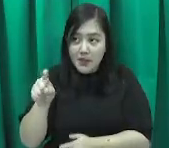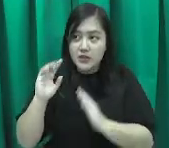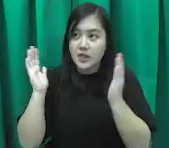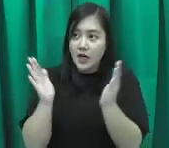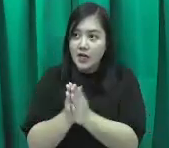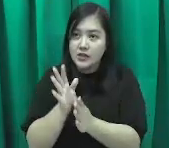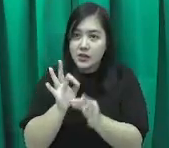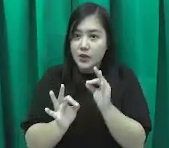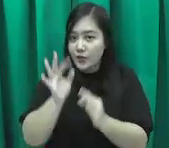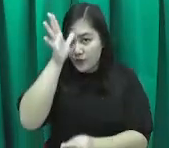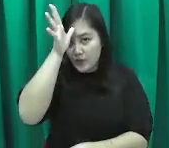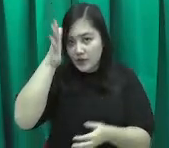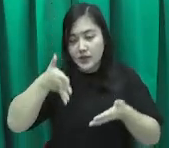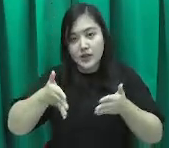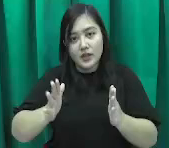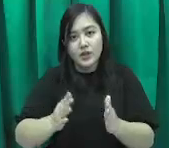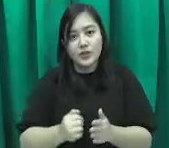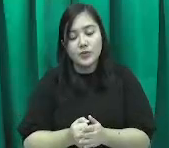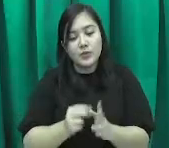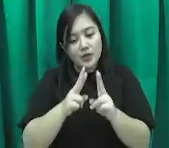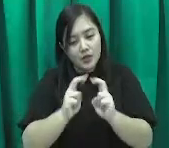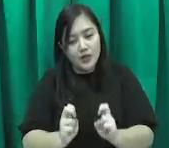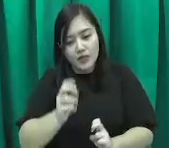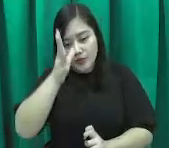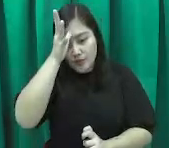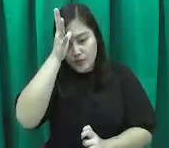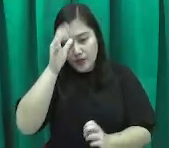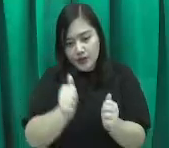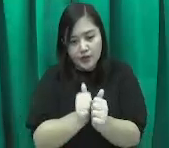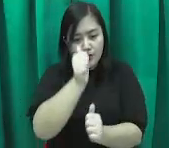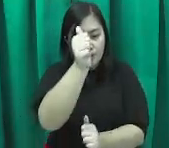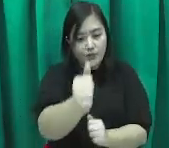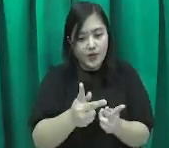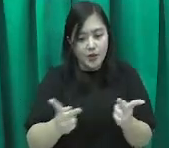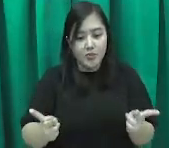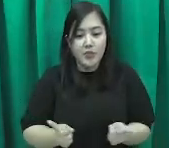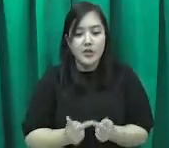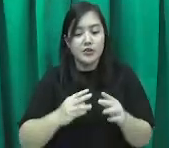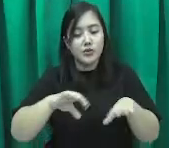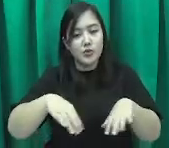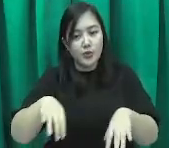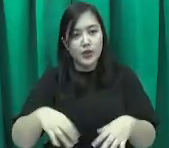tahanan, kahit na nasa malayong lugar yung asawang lalaki, malaking part,